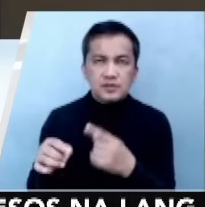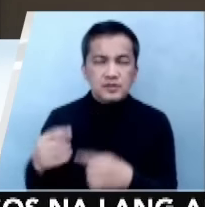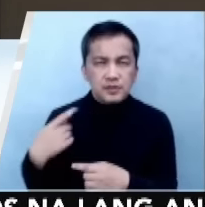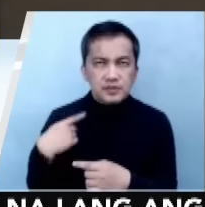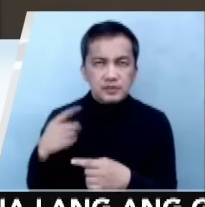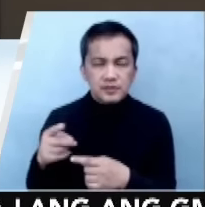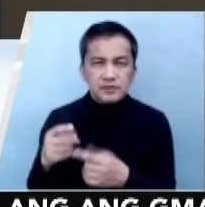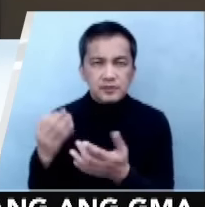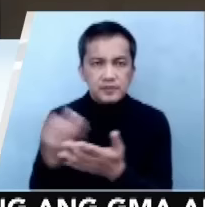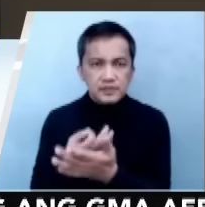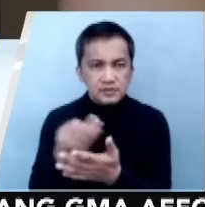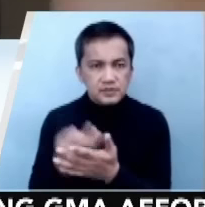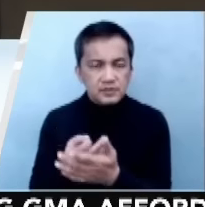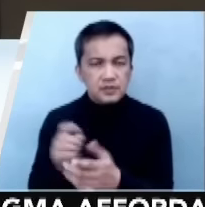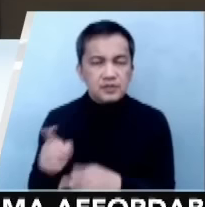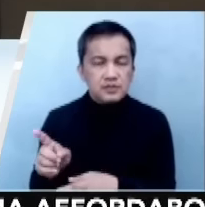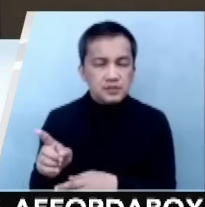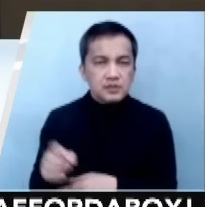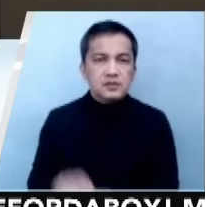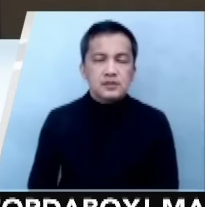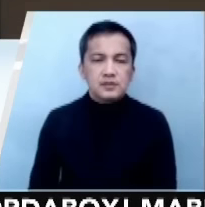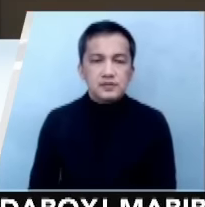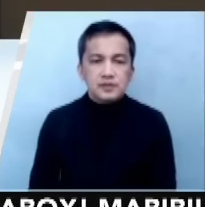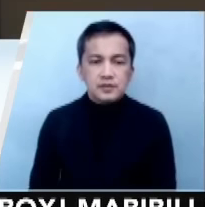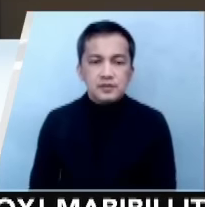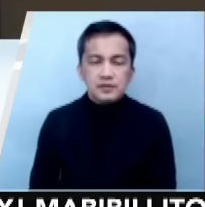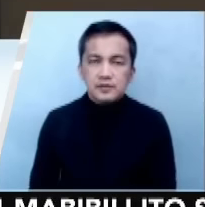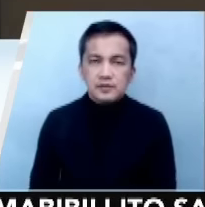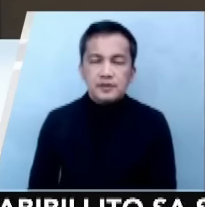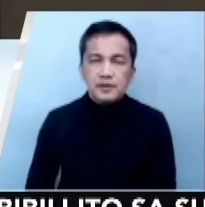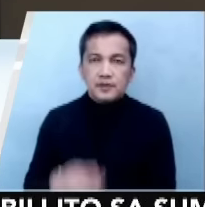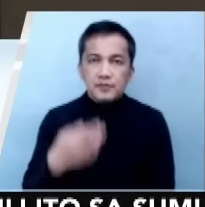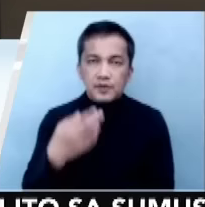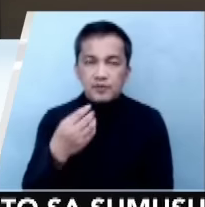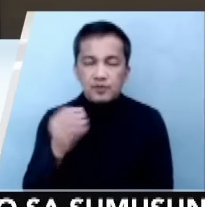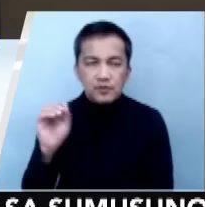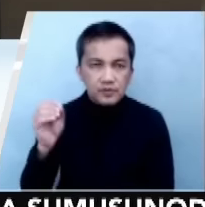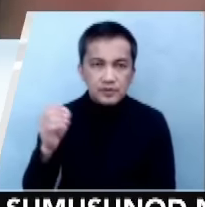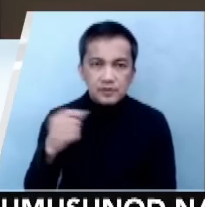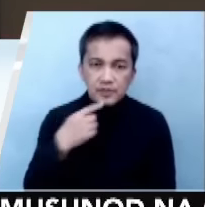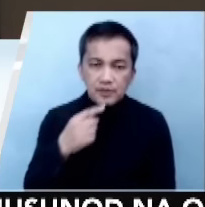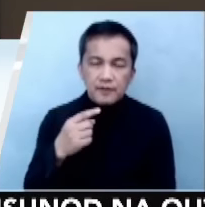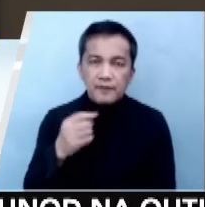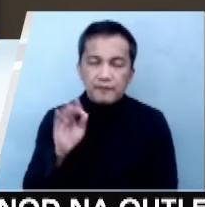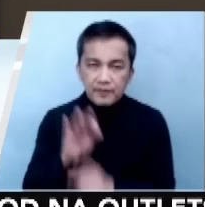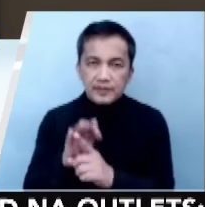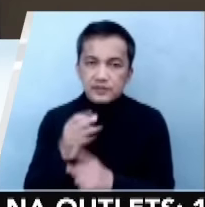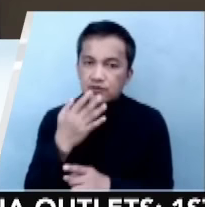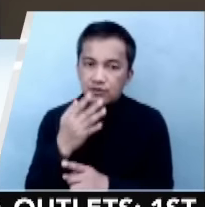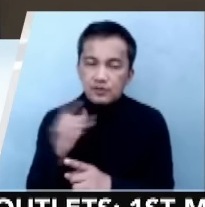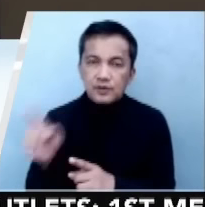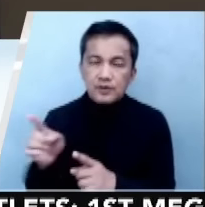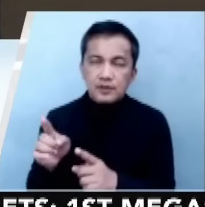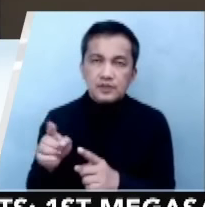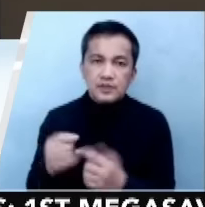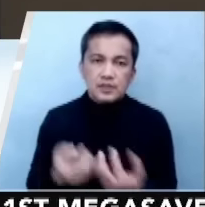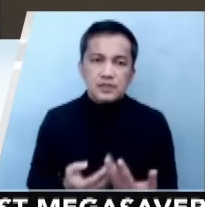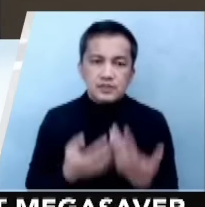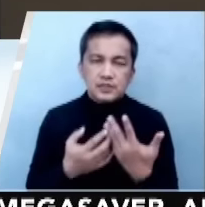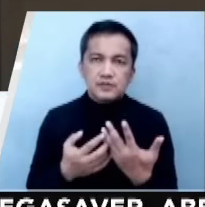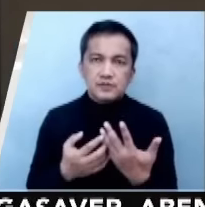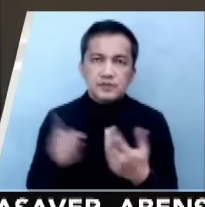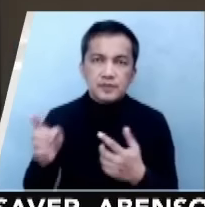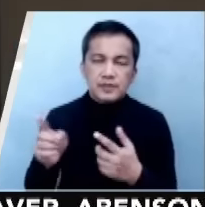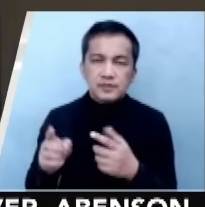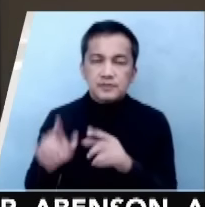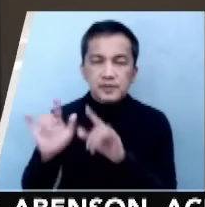and valuable sila sa singer. Fire orange naman ang kanilang official fandom color para sa nagliliyab at nag-aalab na pagmamahal